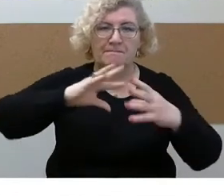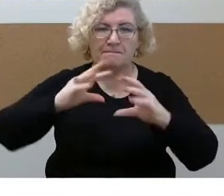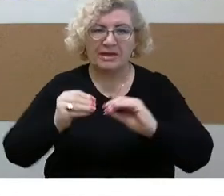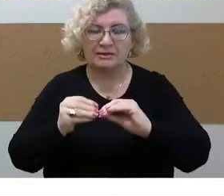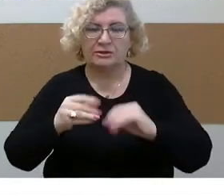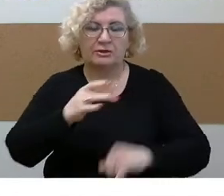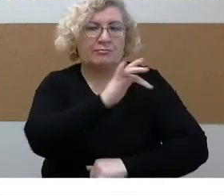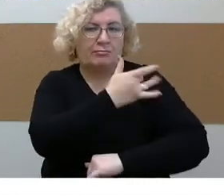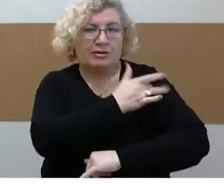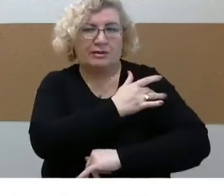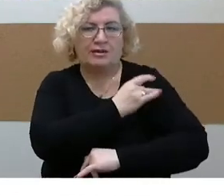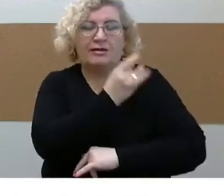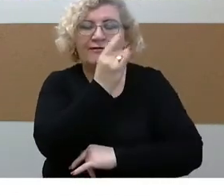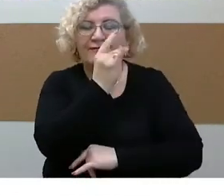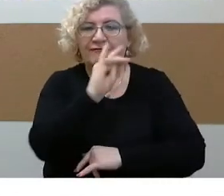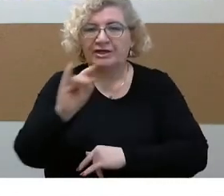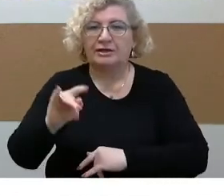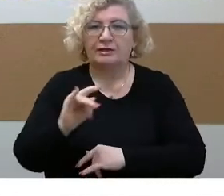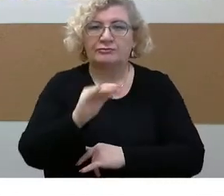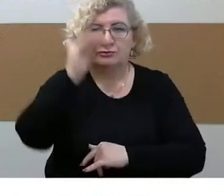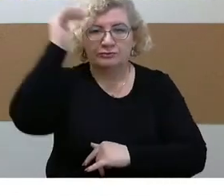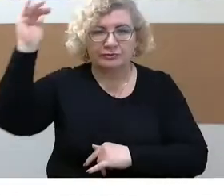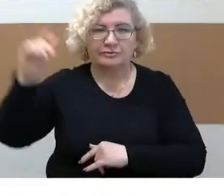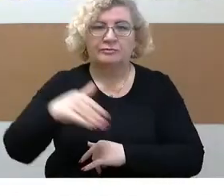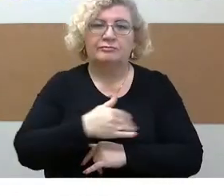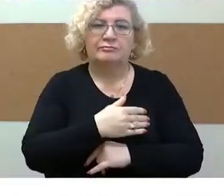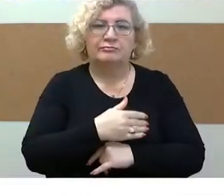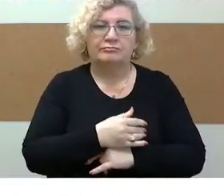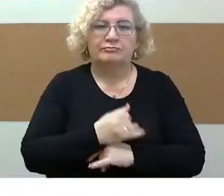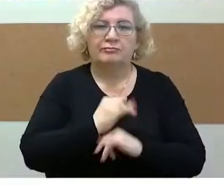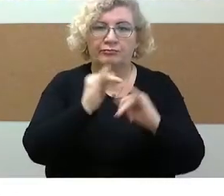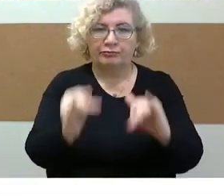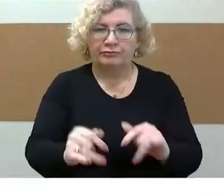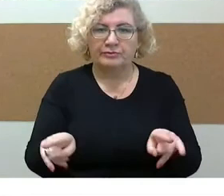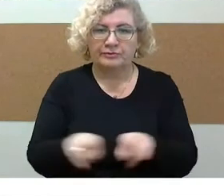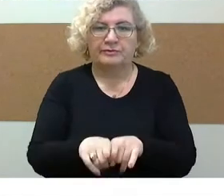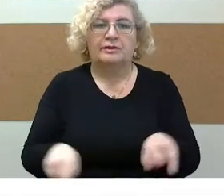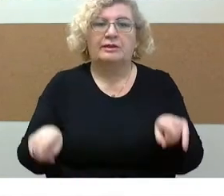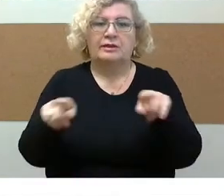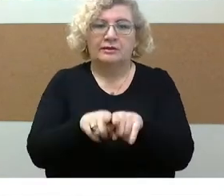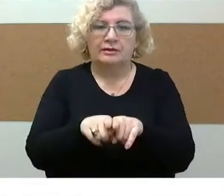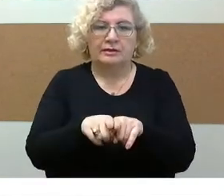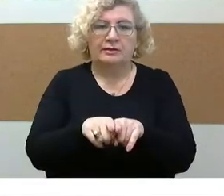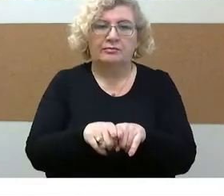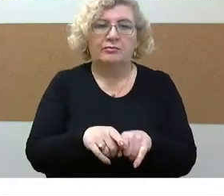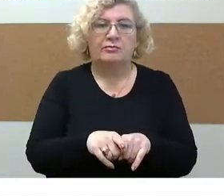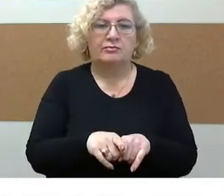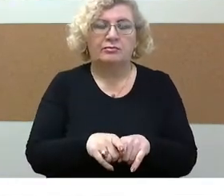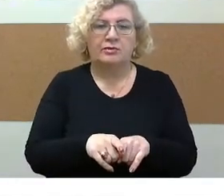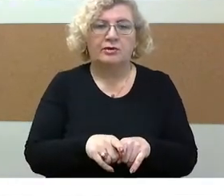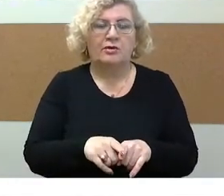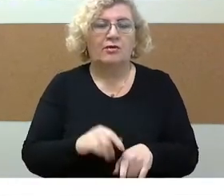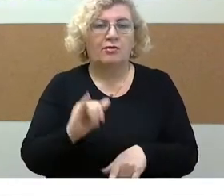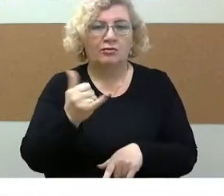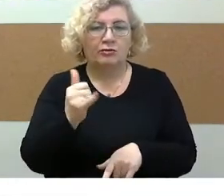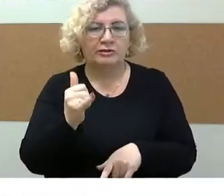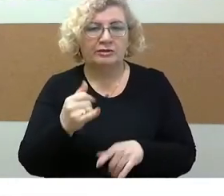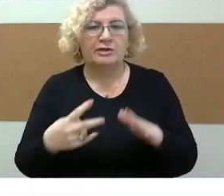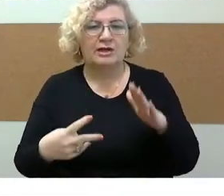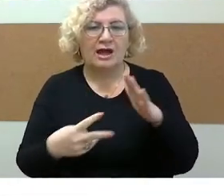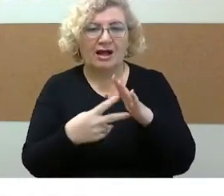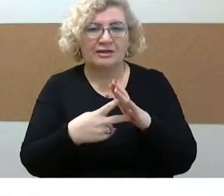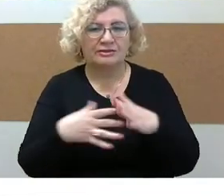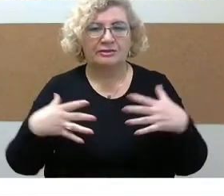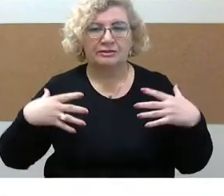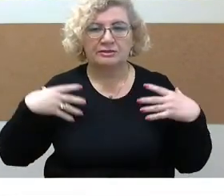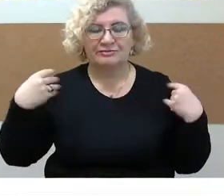paslaugas vaikams ir suaugusiems su psichosocialinė negalė, o taip pat ir užtikrinti bendrųjų paslaugų prieinamumą. Čia mes kalbam